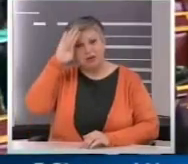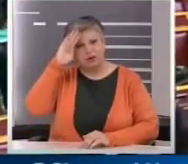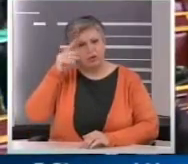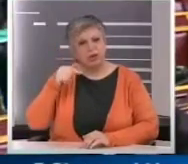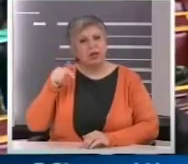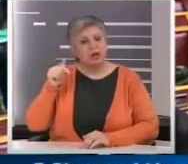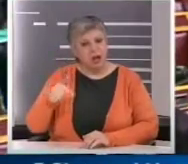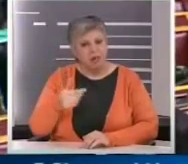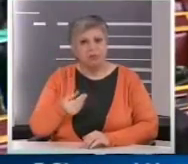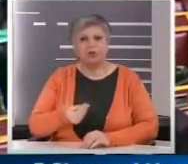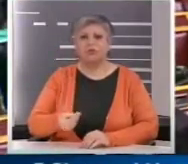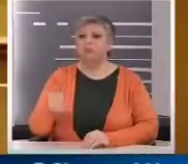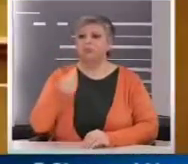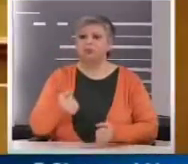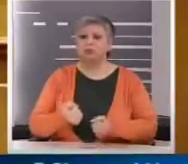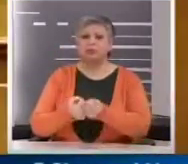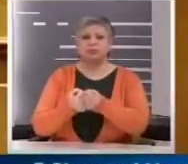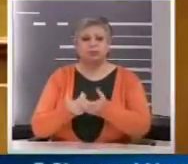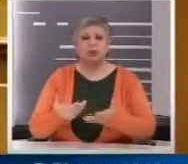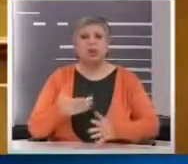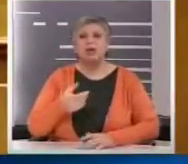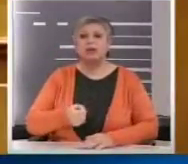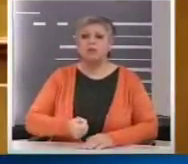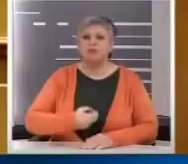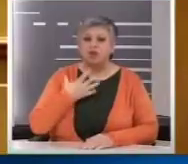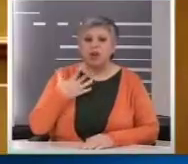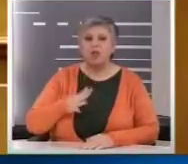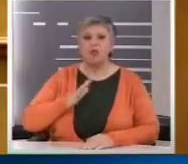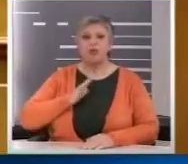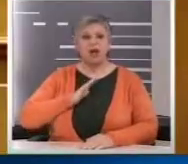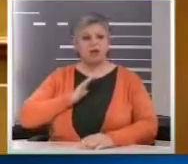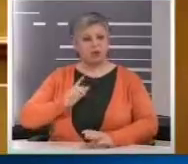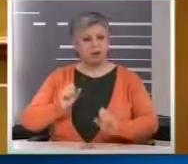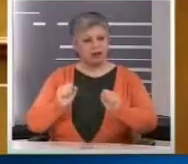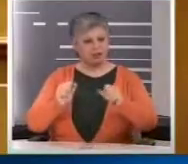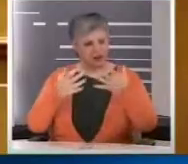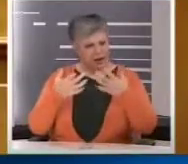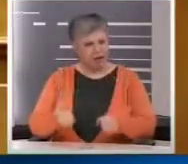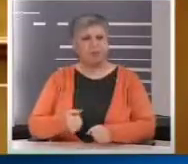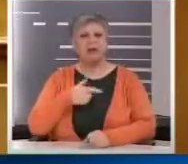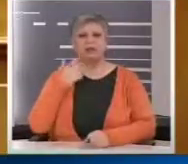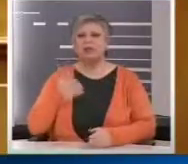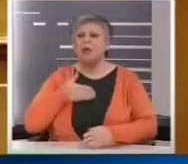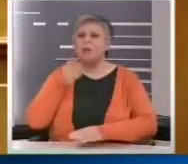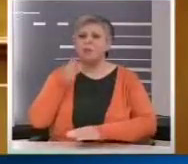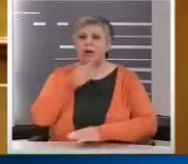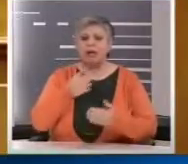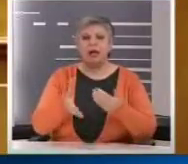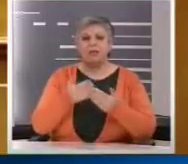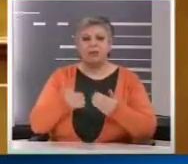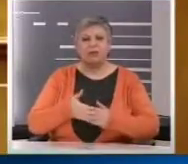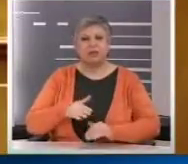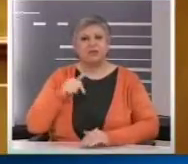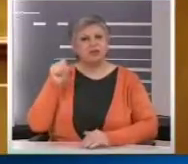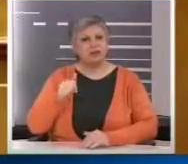αυξάνοντας, ενισχύοντας το αίσθημα ασφάλειας των πολιτών μας εκεί και όλων των επισκεπτών, αποτελώντας ένα βασικό